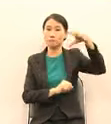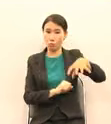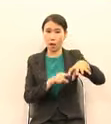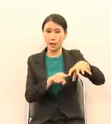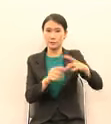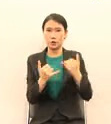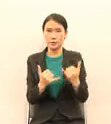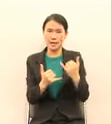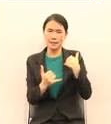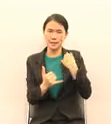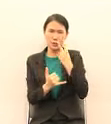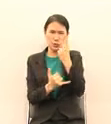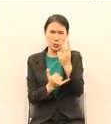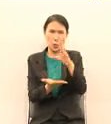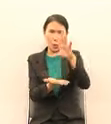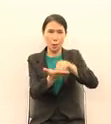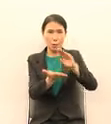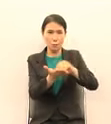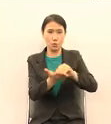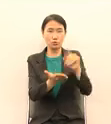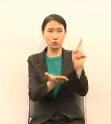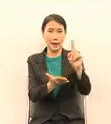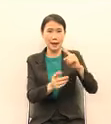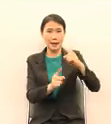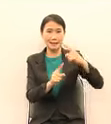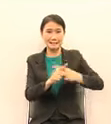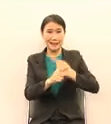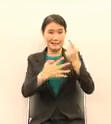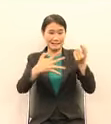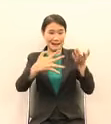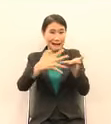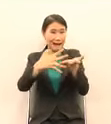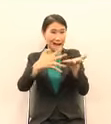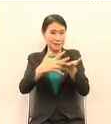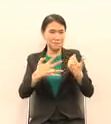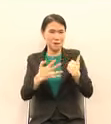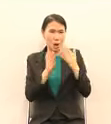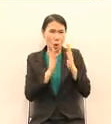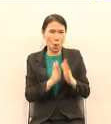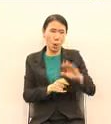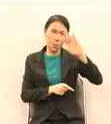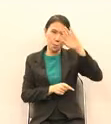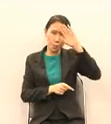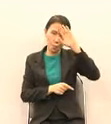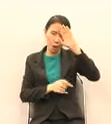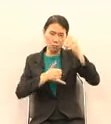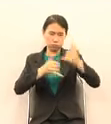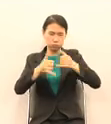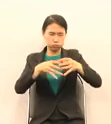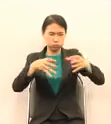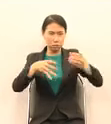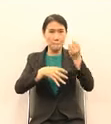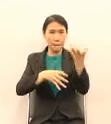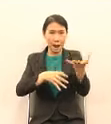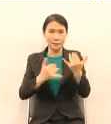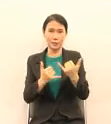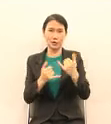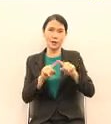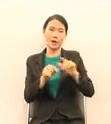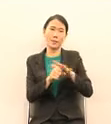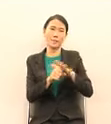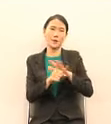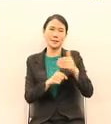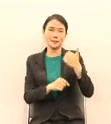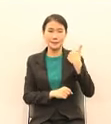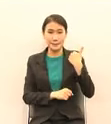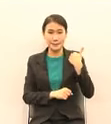ราแม้ว่าดูแล้วเนี่ยช่วงกลางเดือนเราเยอะเรามีคนไข้มากนะครับตอนนี้เรายังมีคนไข้อยู่ปะปลายใช่ไหม